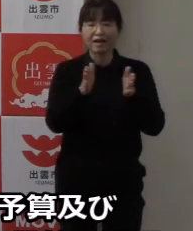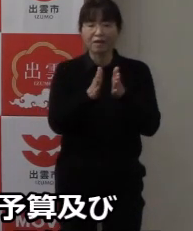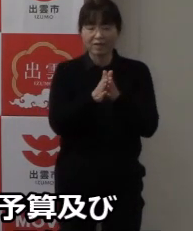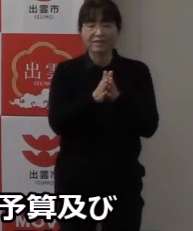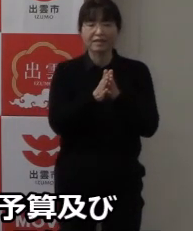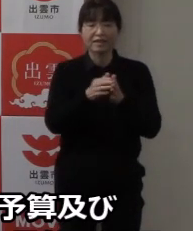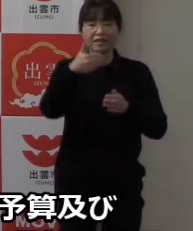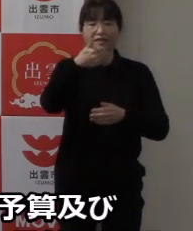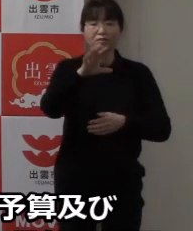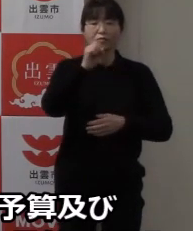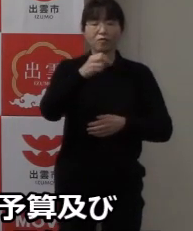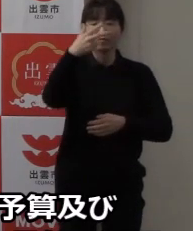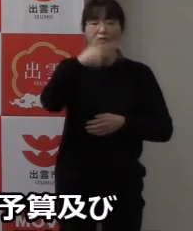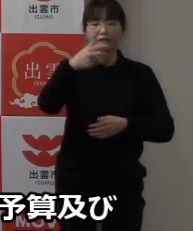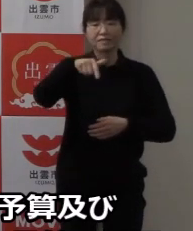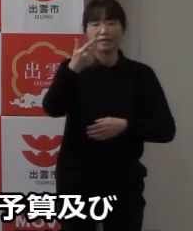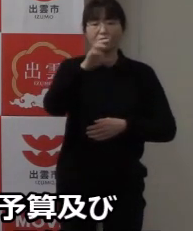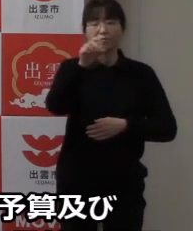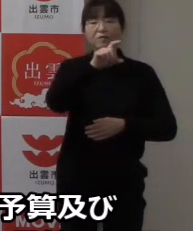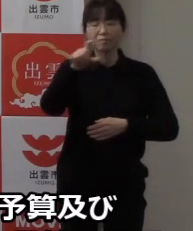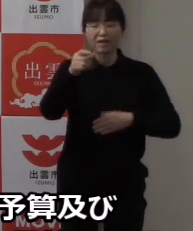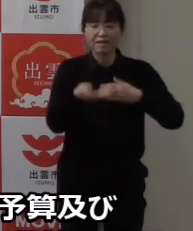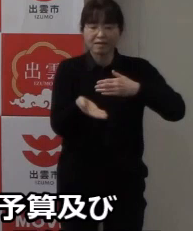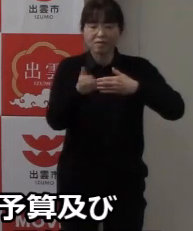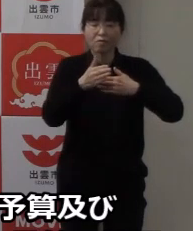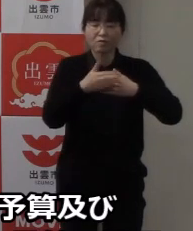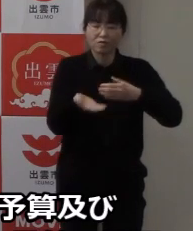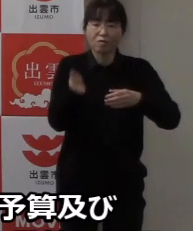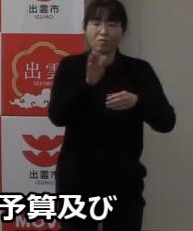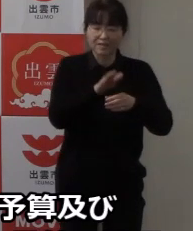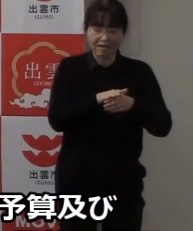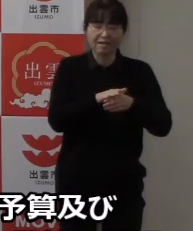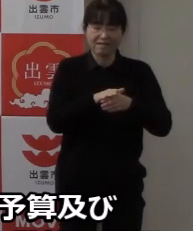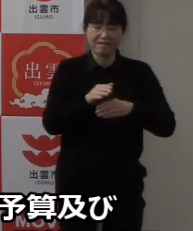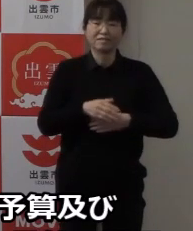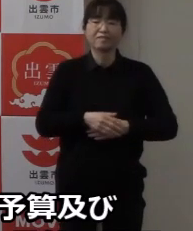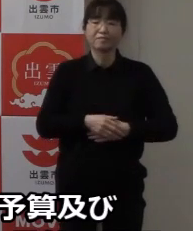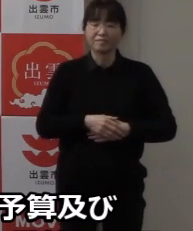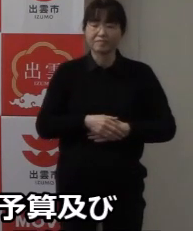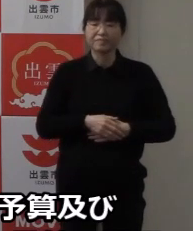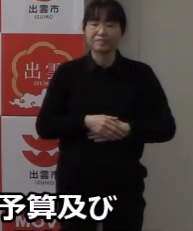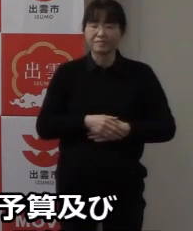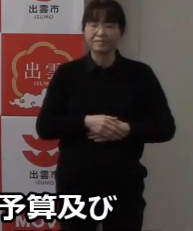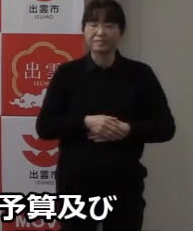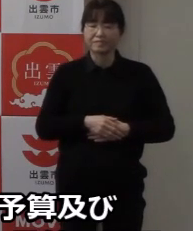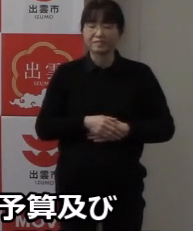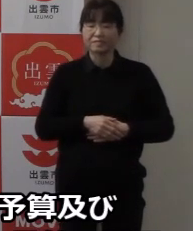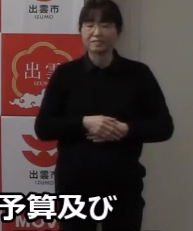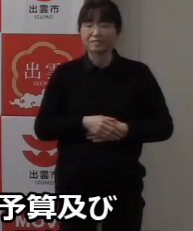して9億7600万円の補正を行うものでございます。